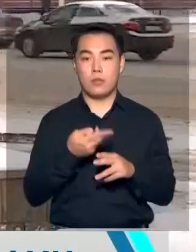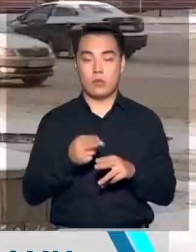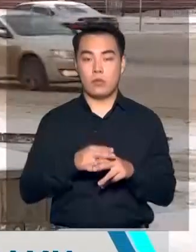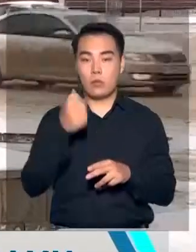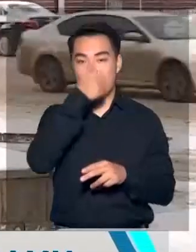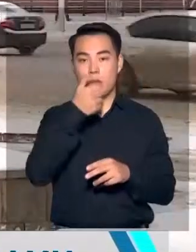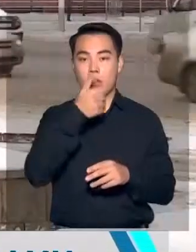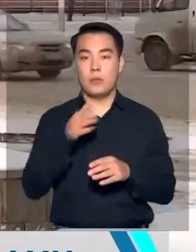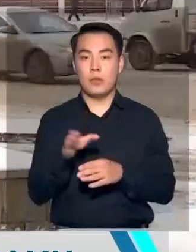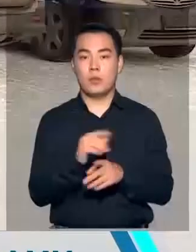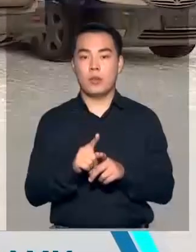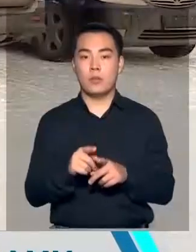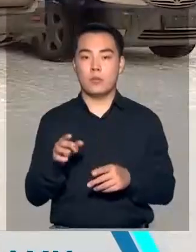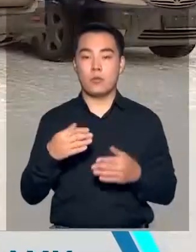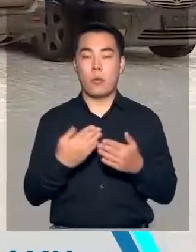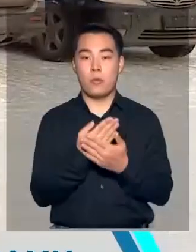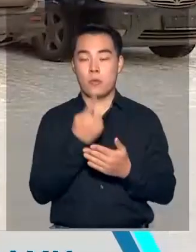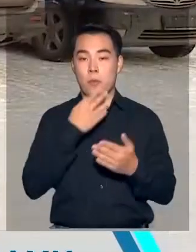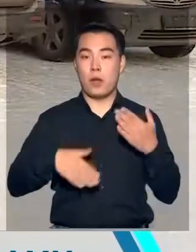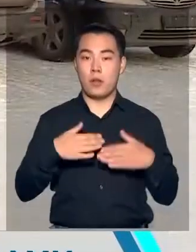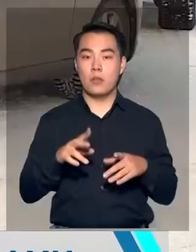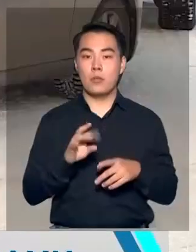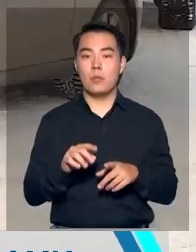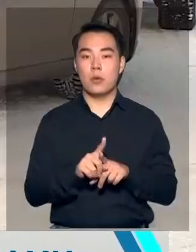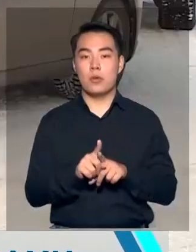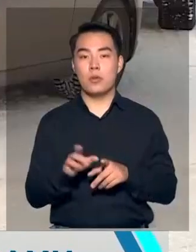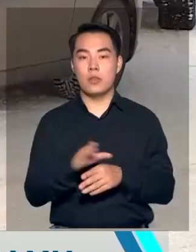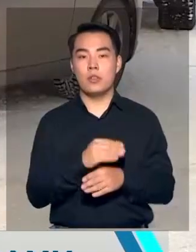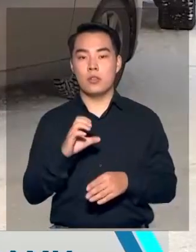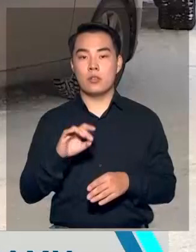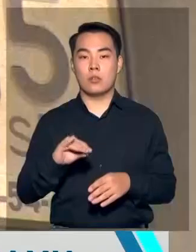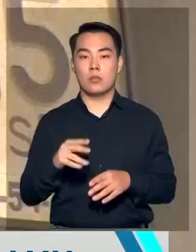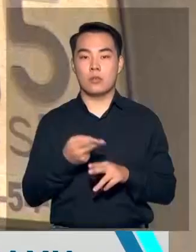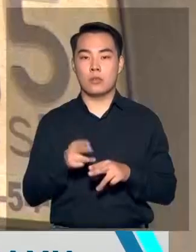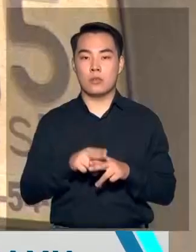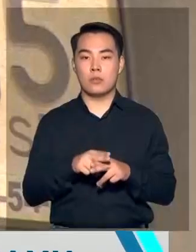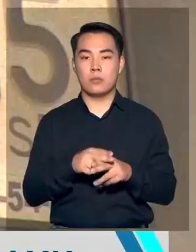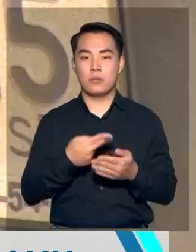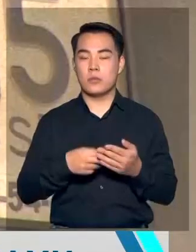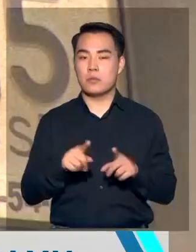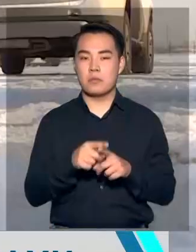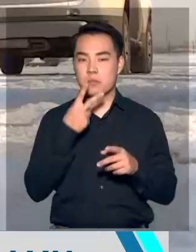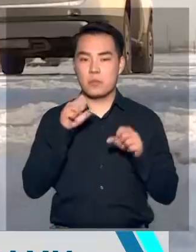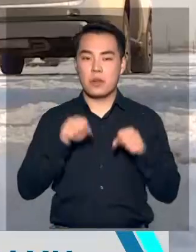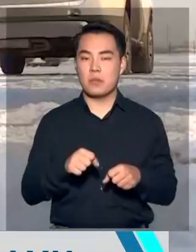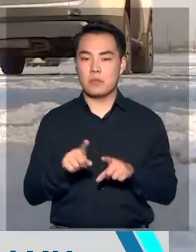некоторых автолюбителей новость порадовала, то в независимом профильном сайте Союзе данное решение считают